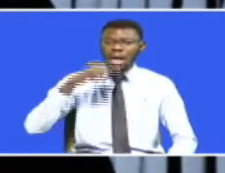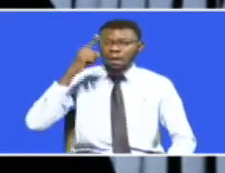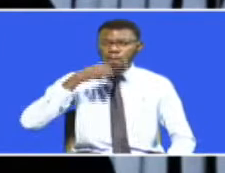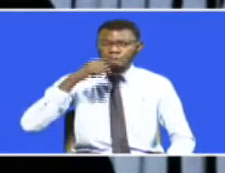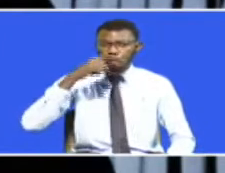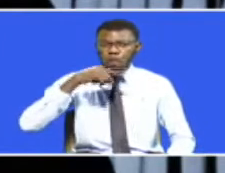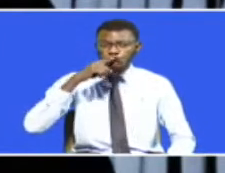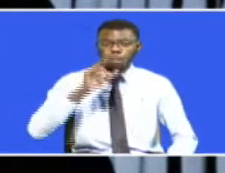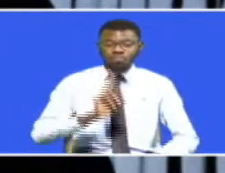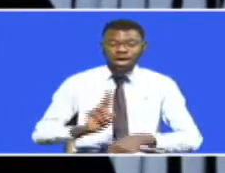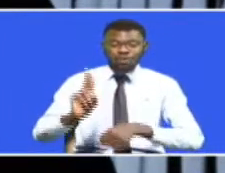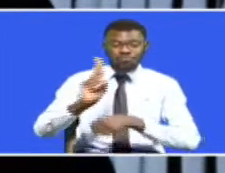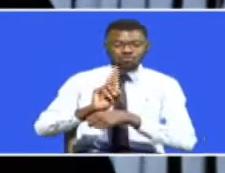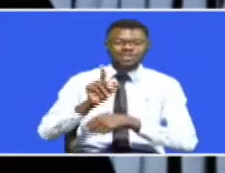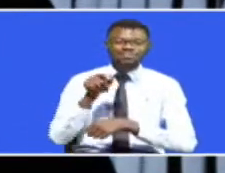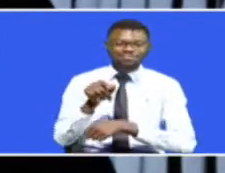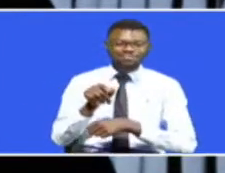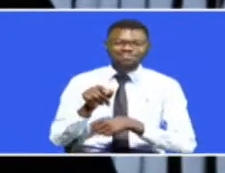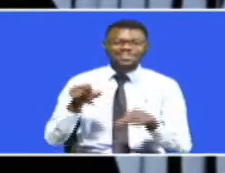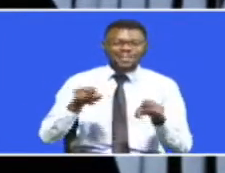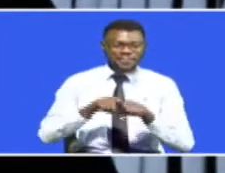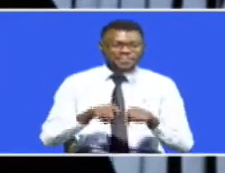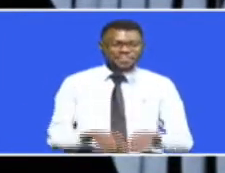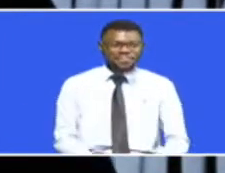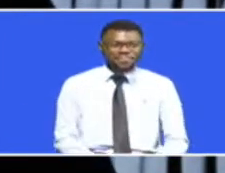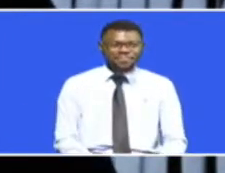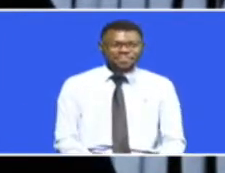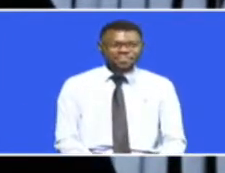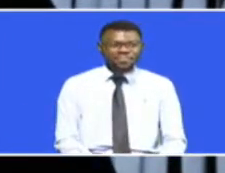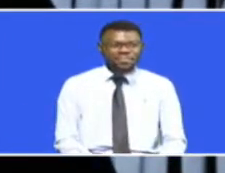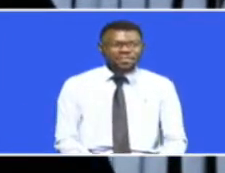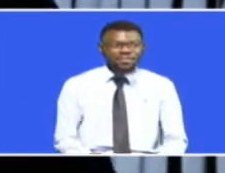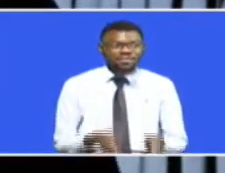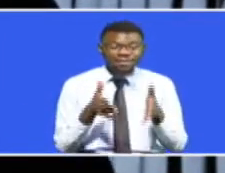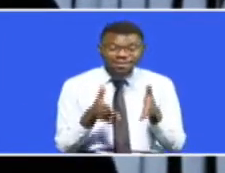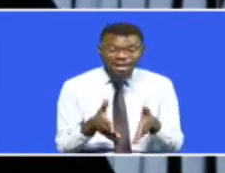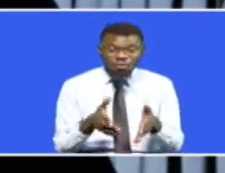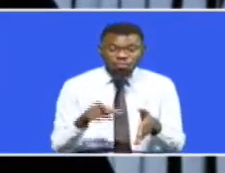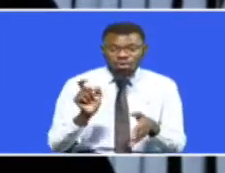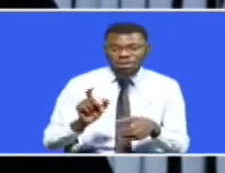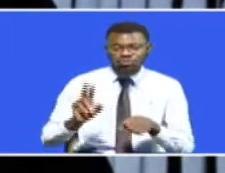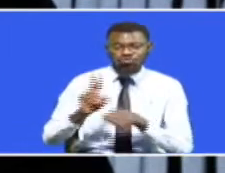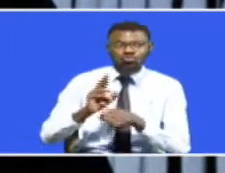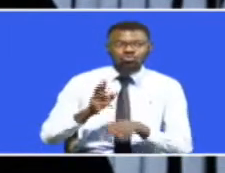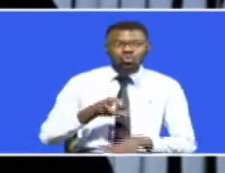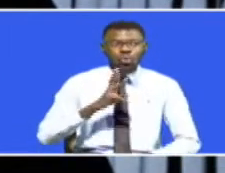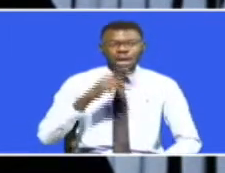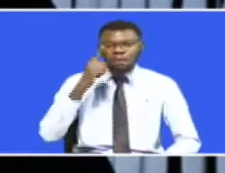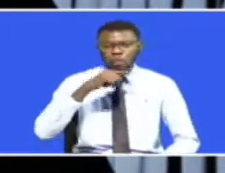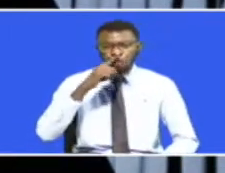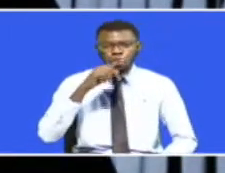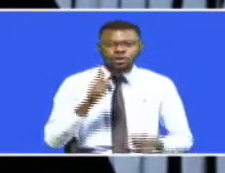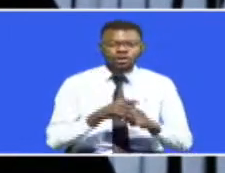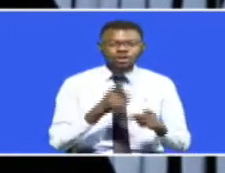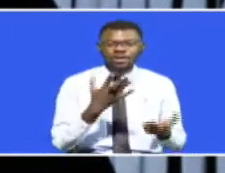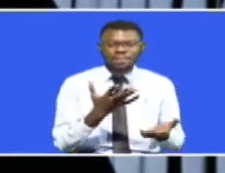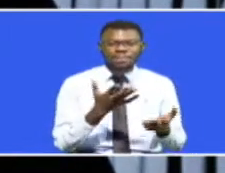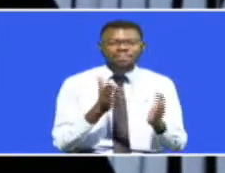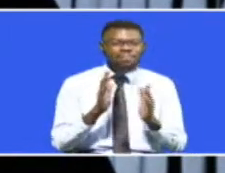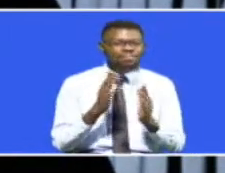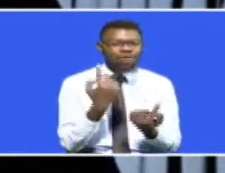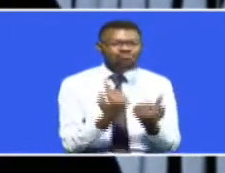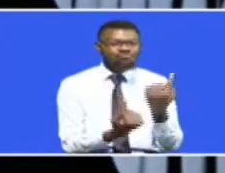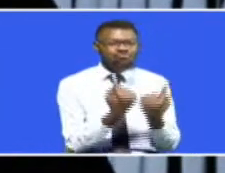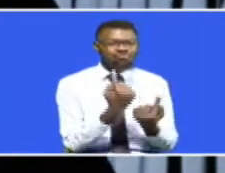ikienda huko ruai roe hiyo. Mm-hmm. So hapo ninatumika, hapo ninapikwa, hiyo pipe inapitishwa kwa